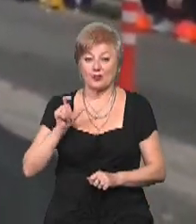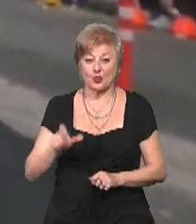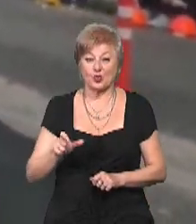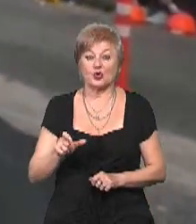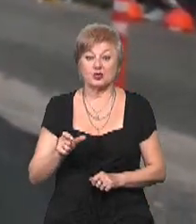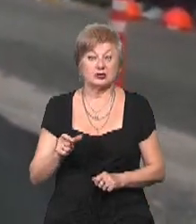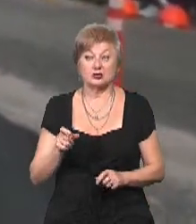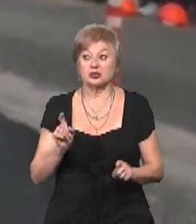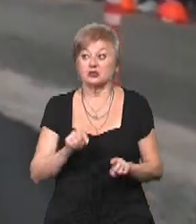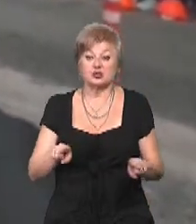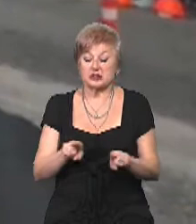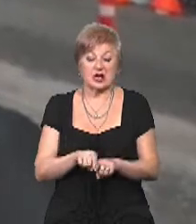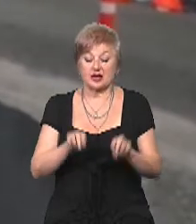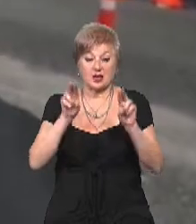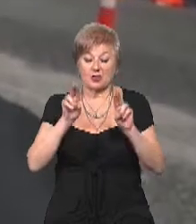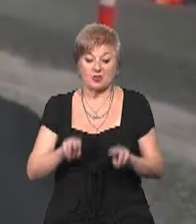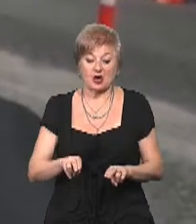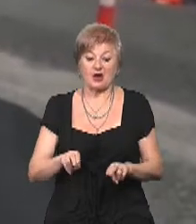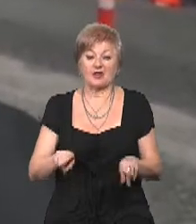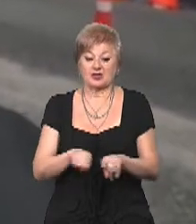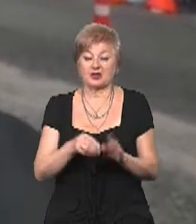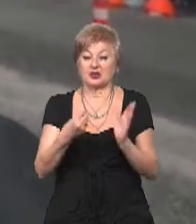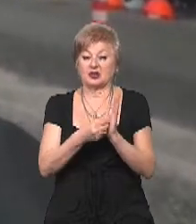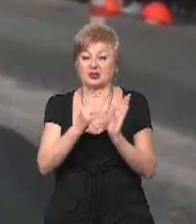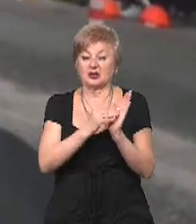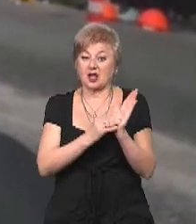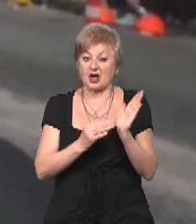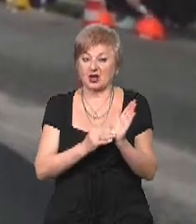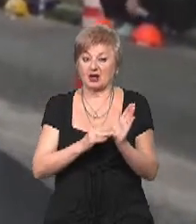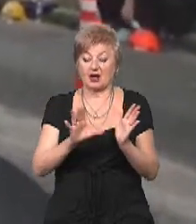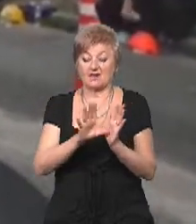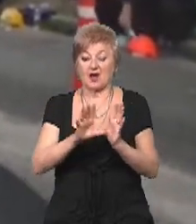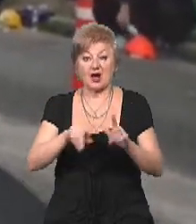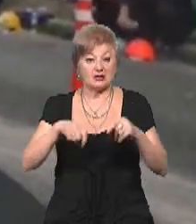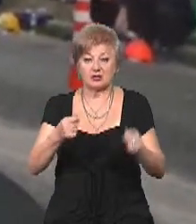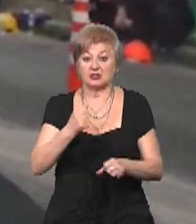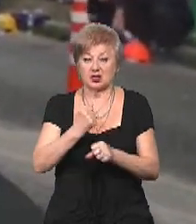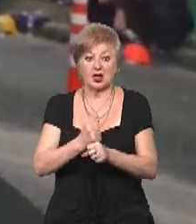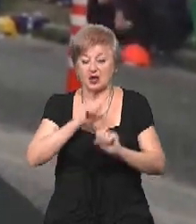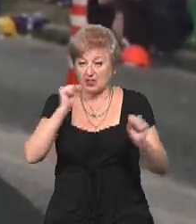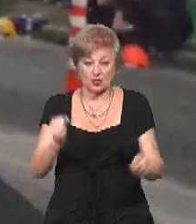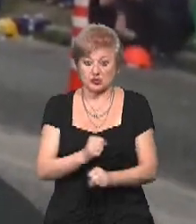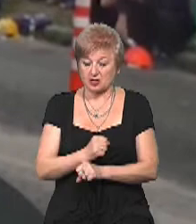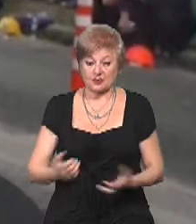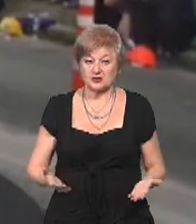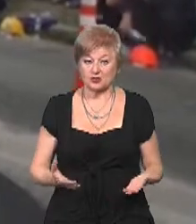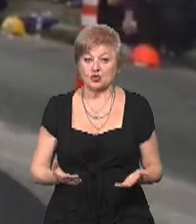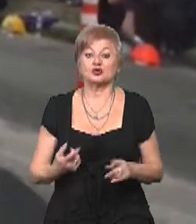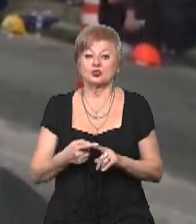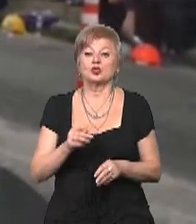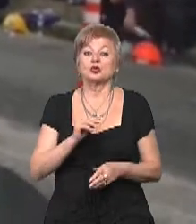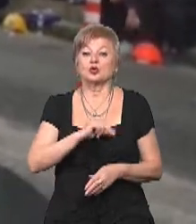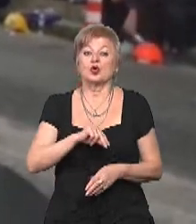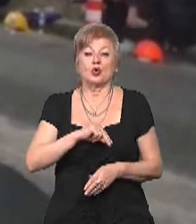позицію, що з такими правилами на ринку і за такими тарифами на магістральну передачу електроенергії працювати ринок не може. Тим більше не можуть працювати